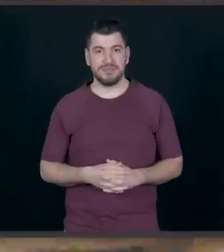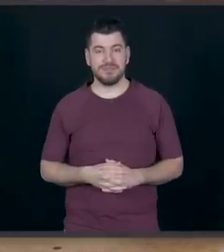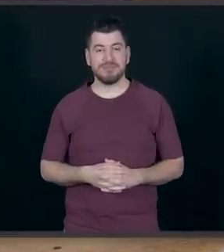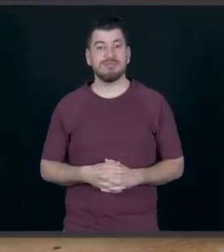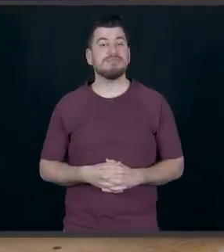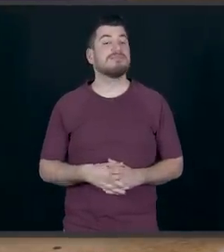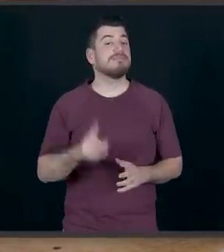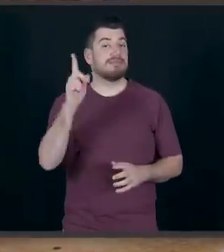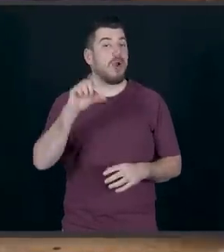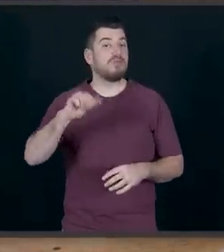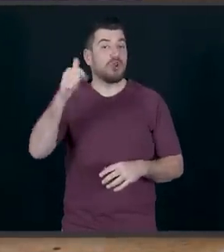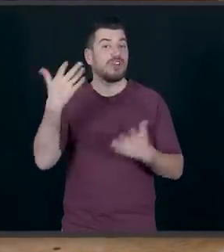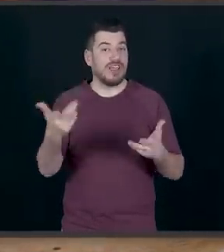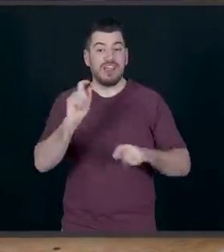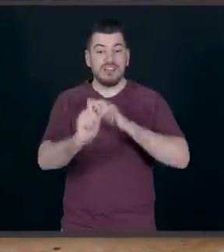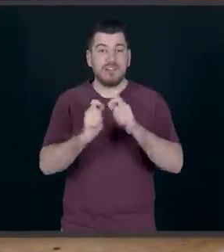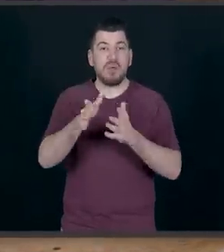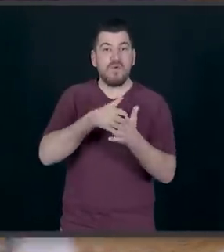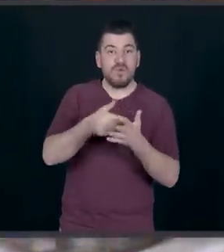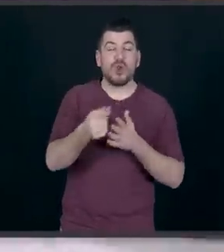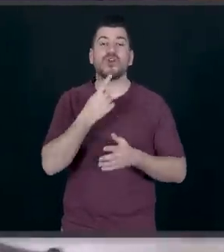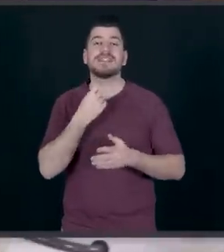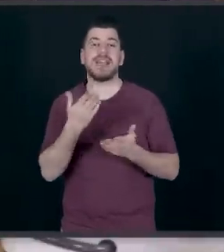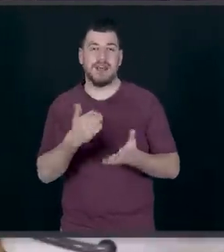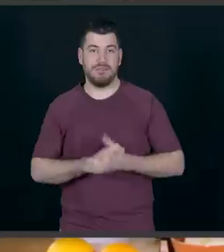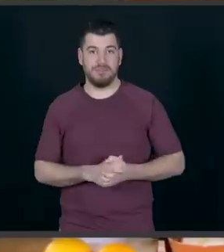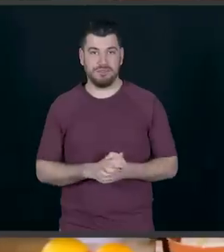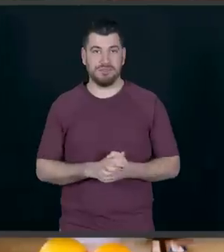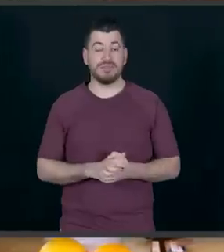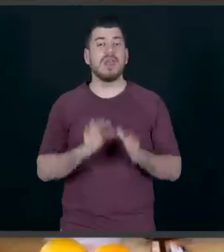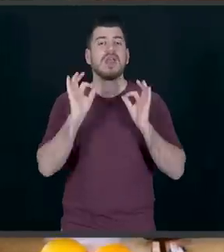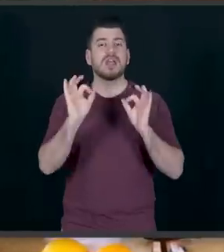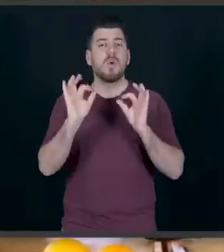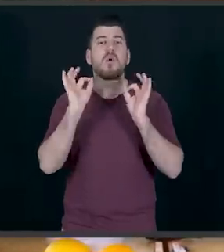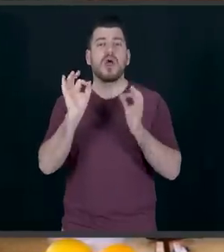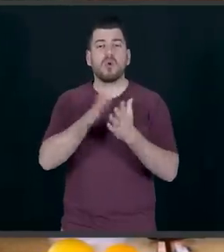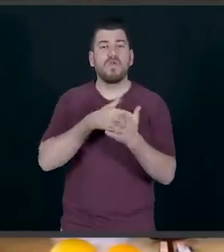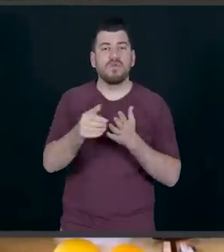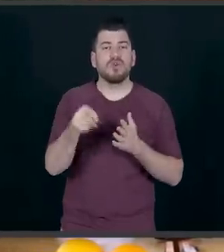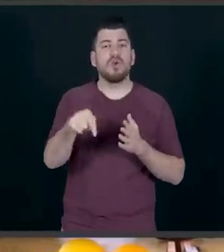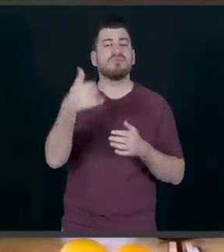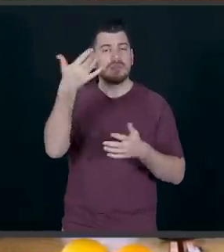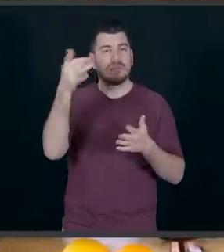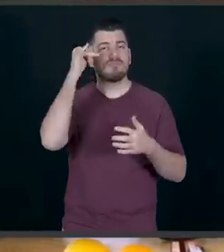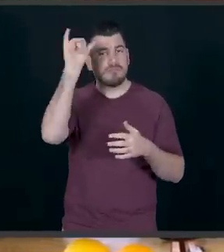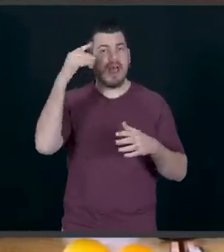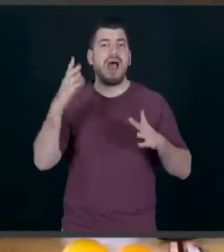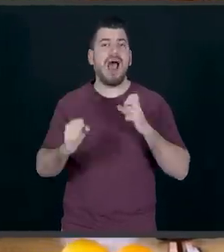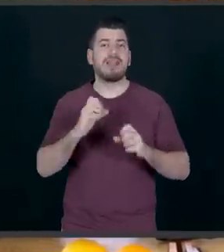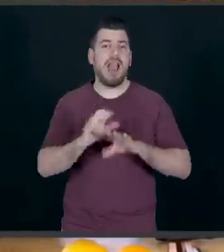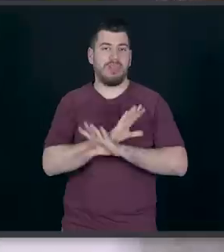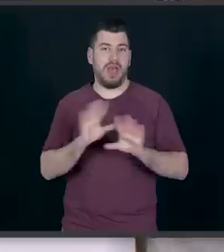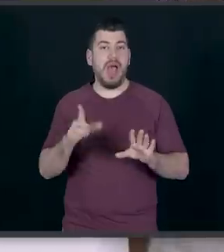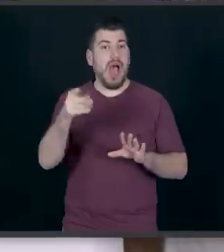Πρώτα απ' όλα ξεκινάμε με το βούτυρο και τη ζάχαρη. Χρησιμοποιώ κανονικό βούτυρο για τη συνταγή, βούτυρο αγελάδος. Σε περίπτωση που θέλετε να